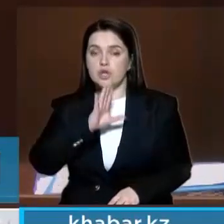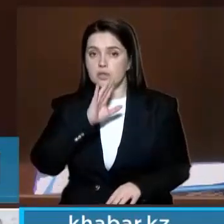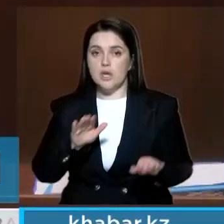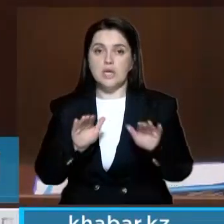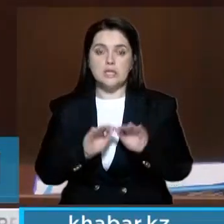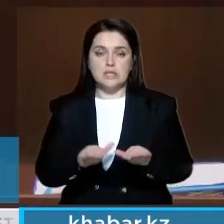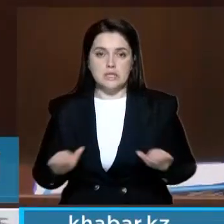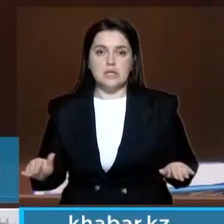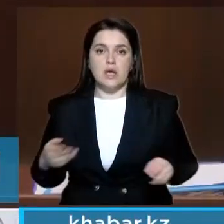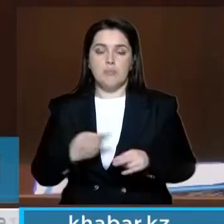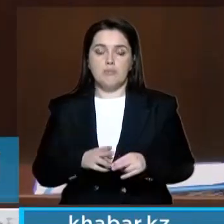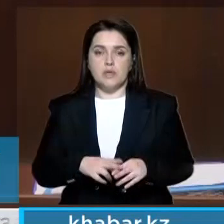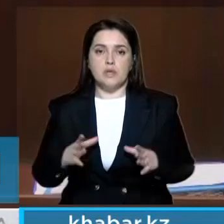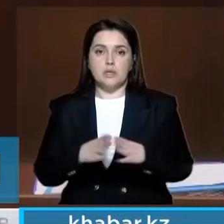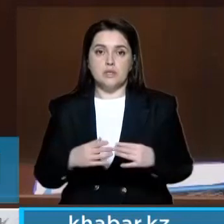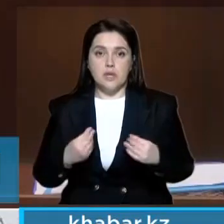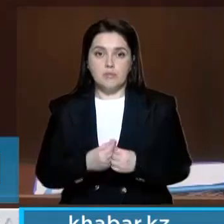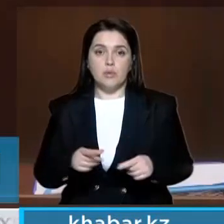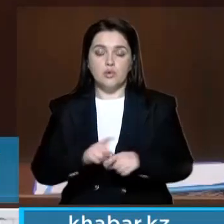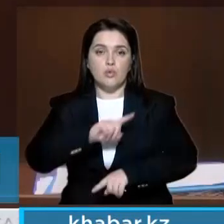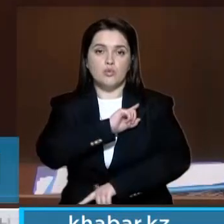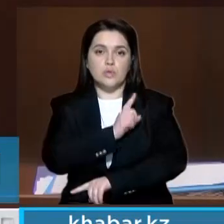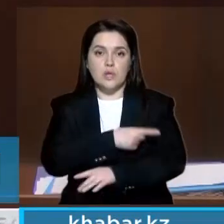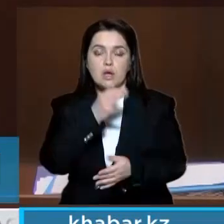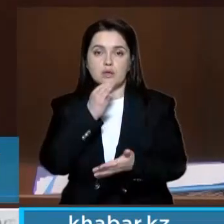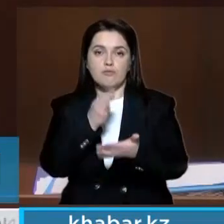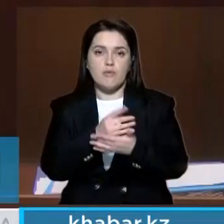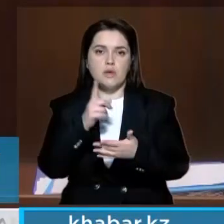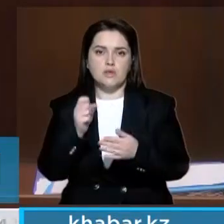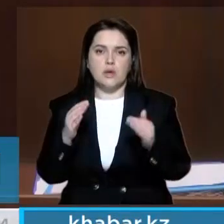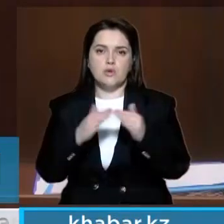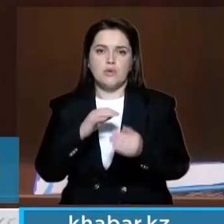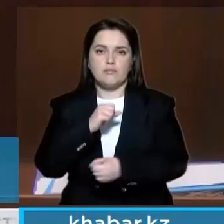укрепления института семьи в стране Кроме того усиливается ответственность за бытовое насилие институ